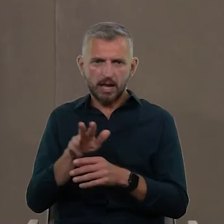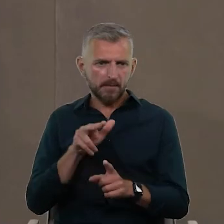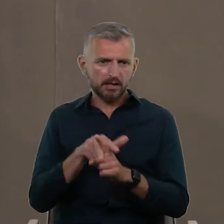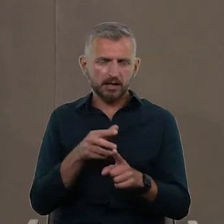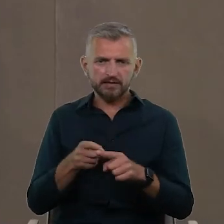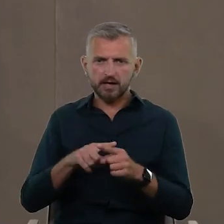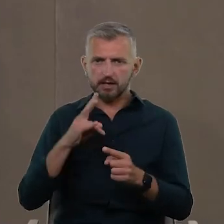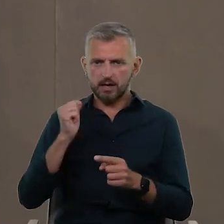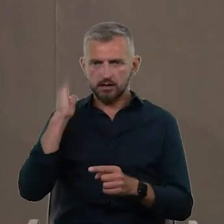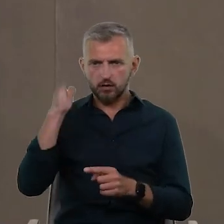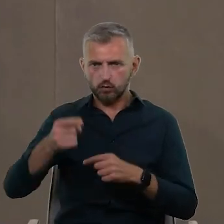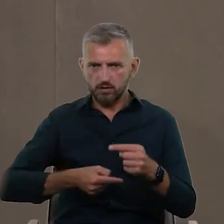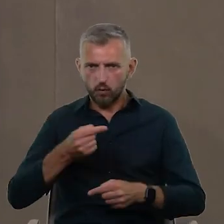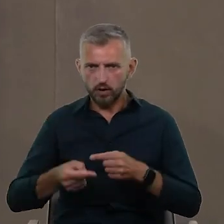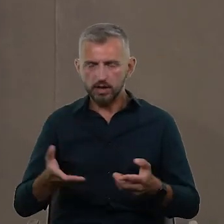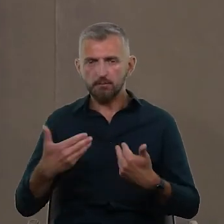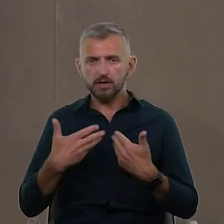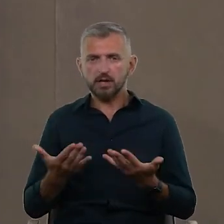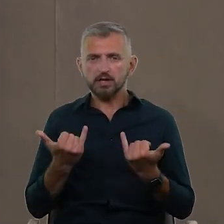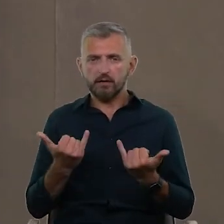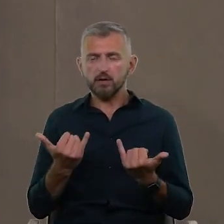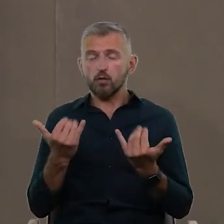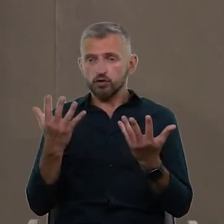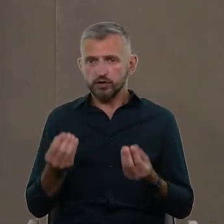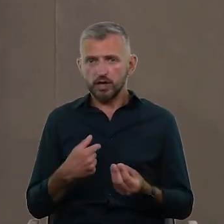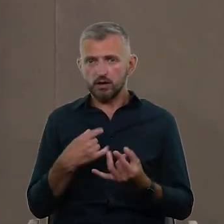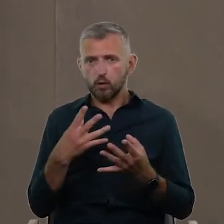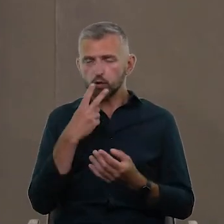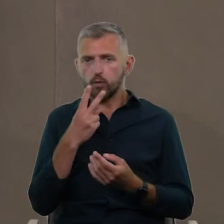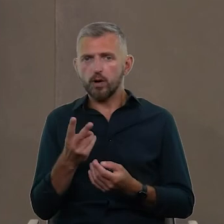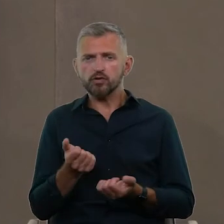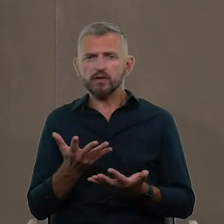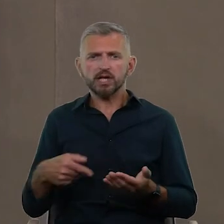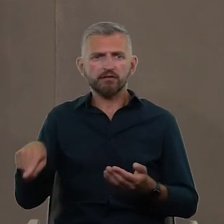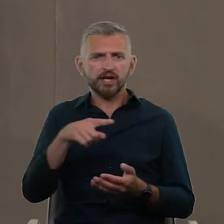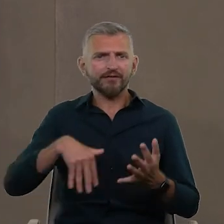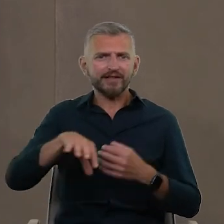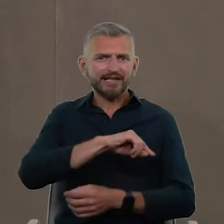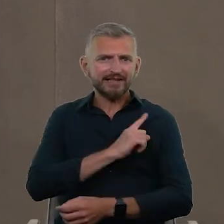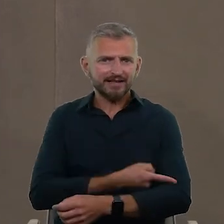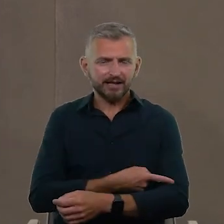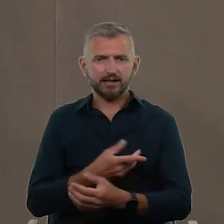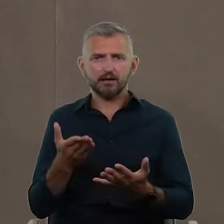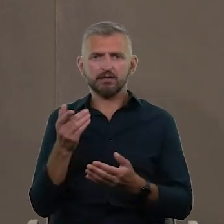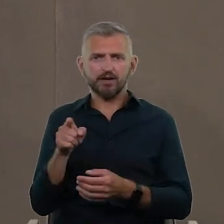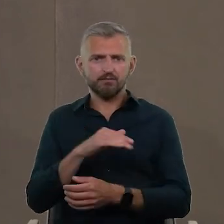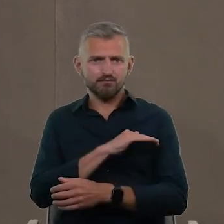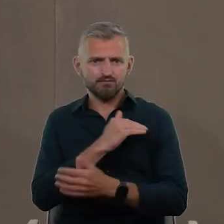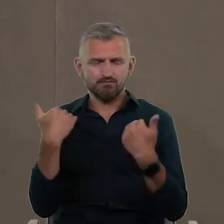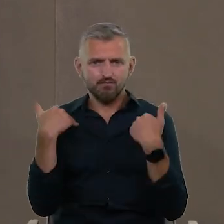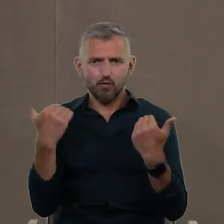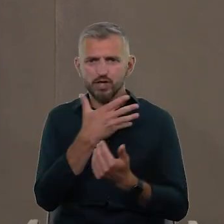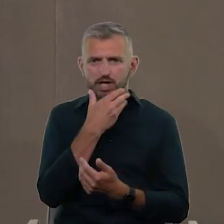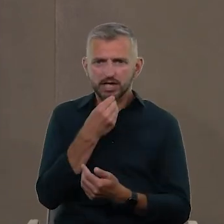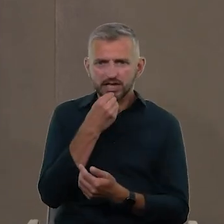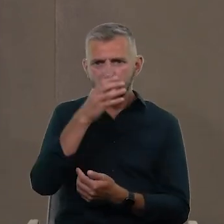покоління. І ми зараз з вами сьогоднішній день, я просто побачила, наскільки ви всі сильні, наскільки ви мужні,